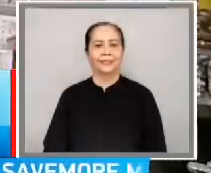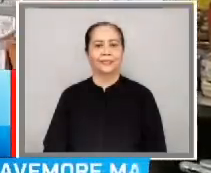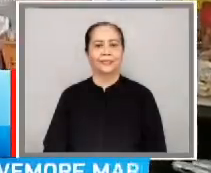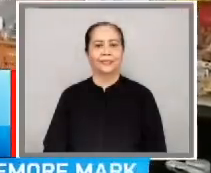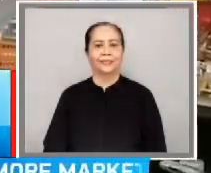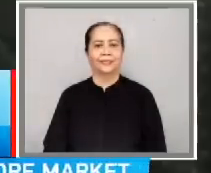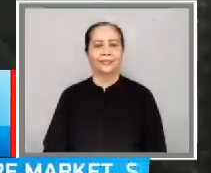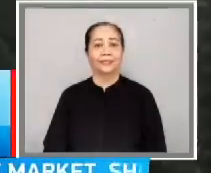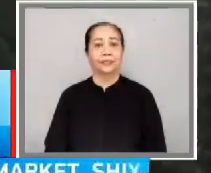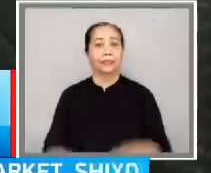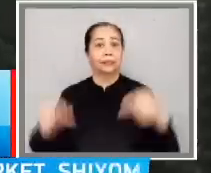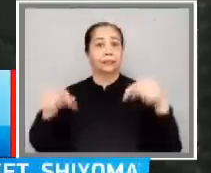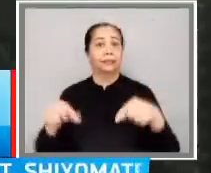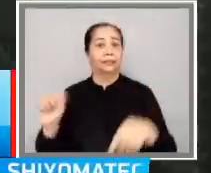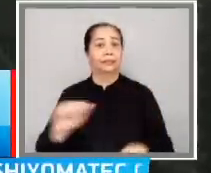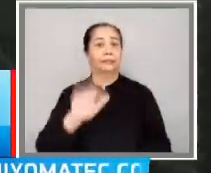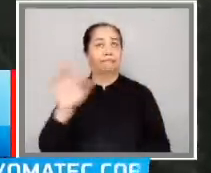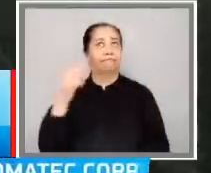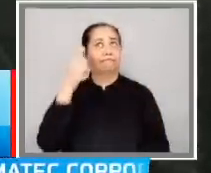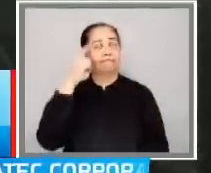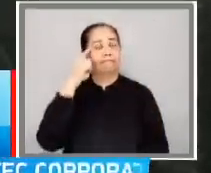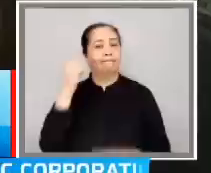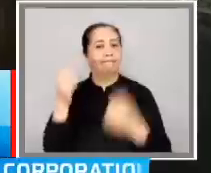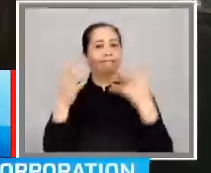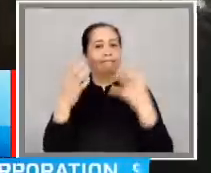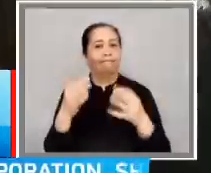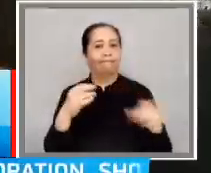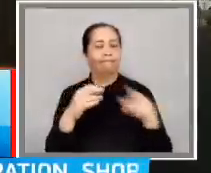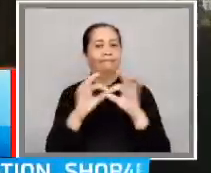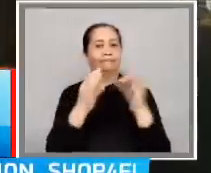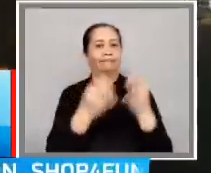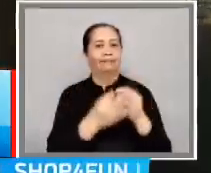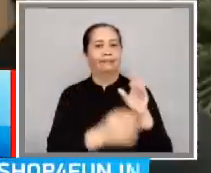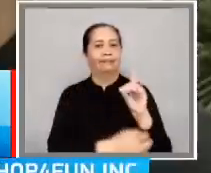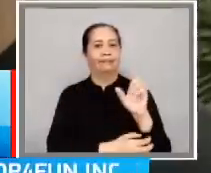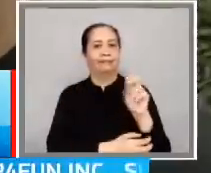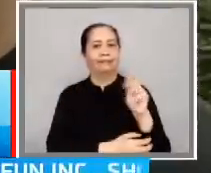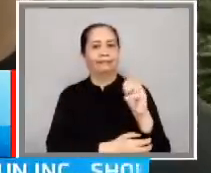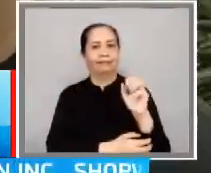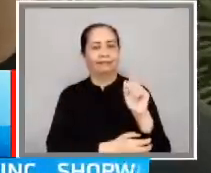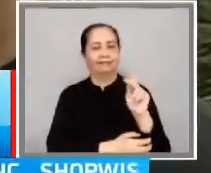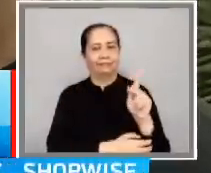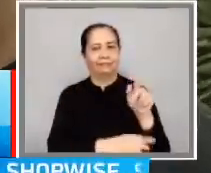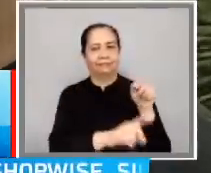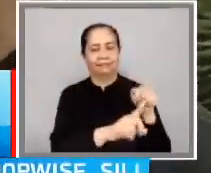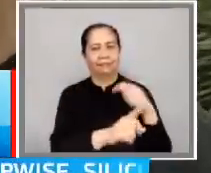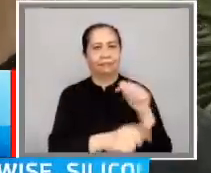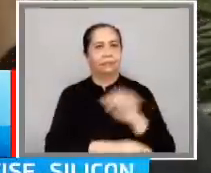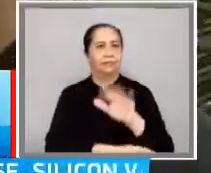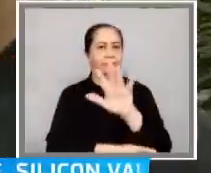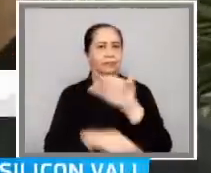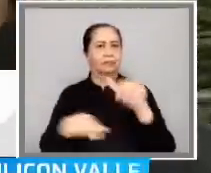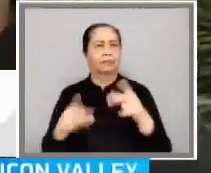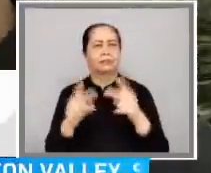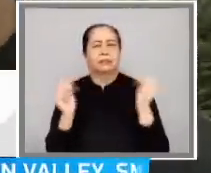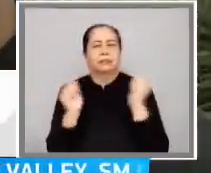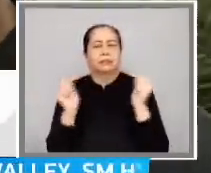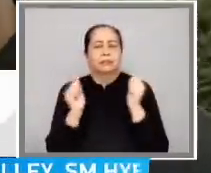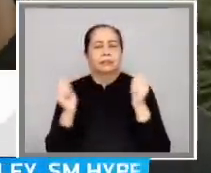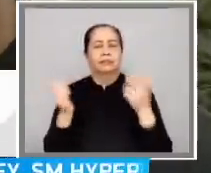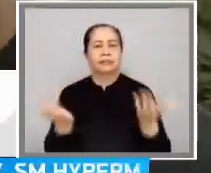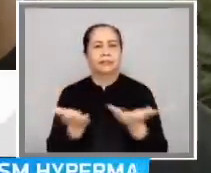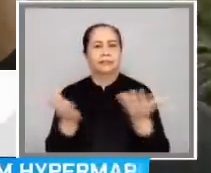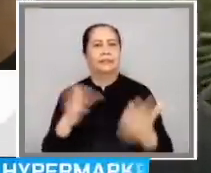Dito sa Antipolo, naisipang mamasyal ng pamilya ni Denmark Justin de la Cruz. Sa Antipolo po kasi napakalamig po ng panahon, feel na